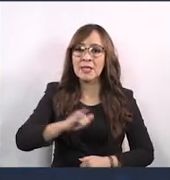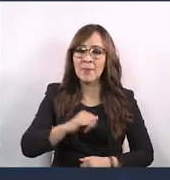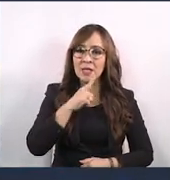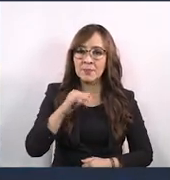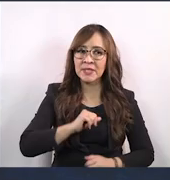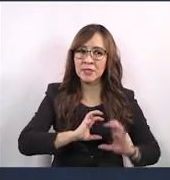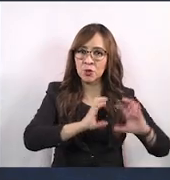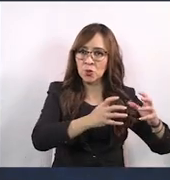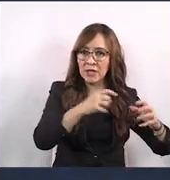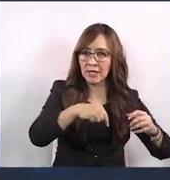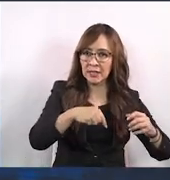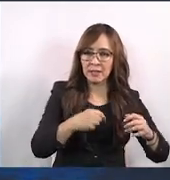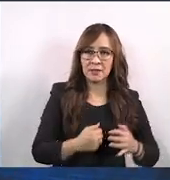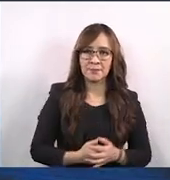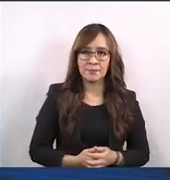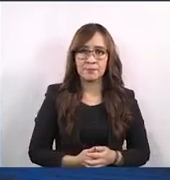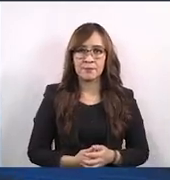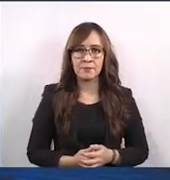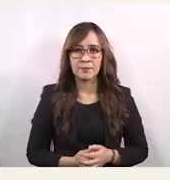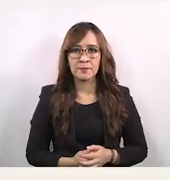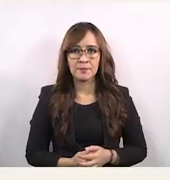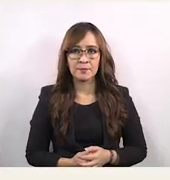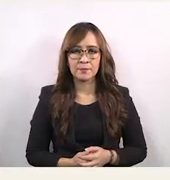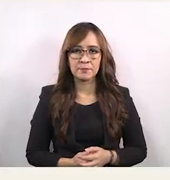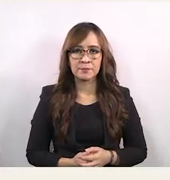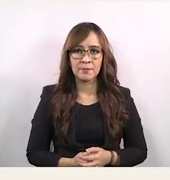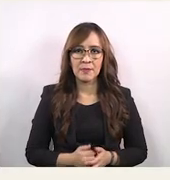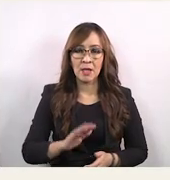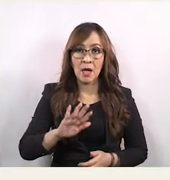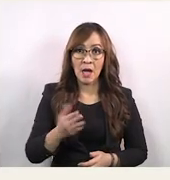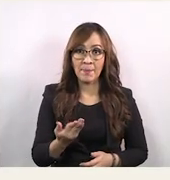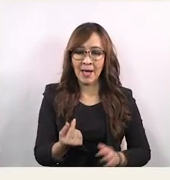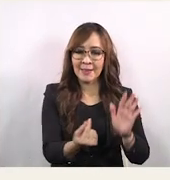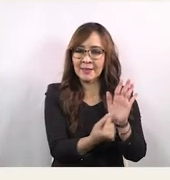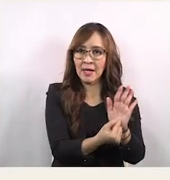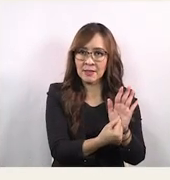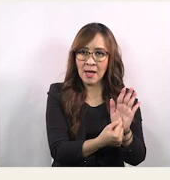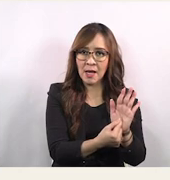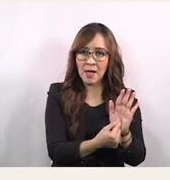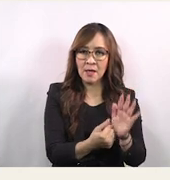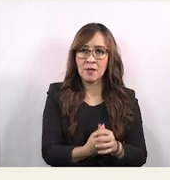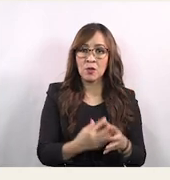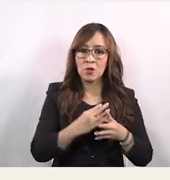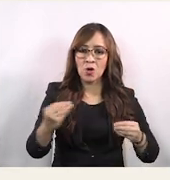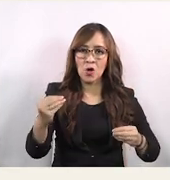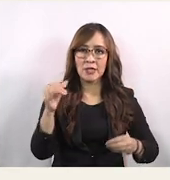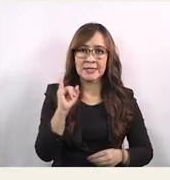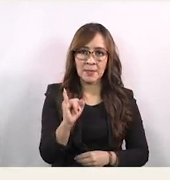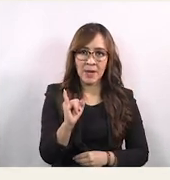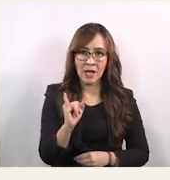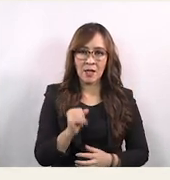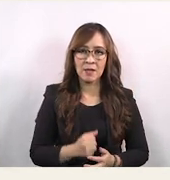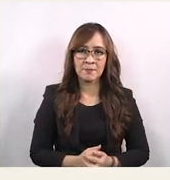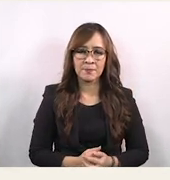sama dengan dunia ini klik saya pelajari saudara apa ciri-ciri Rohis sebel